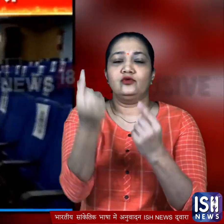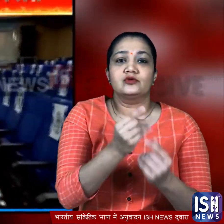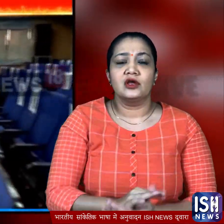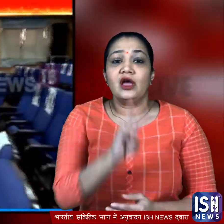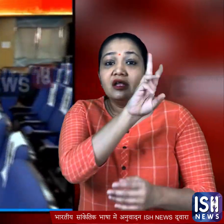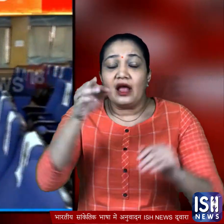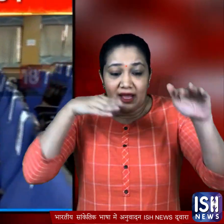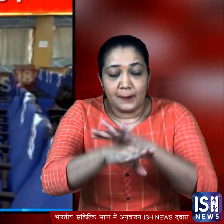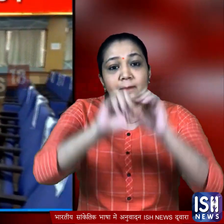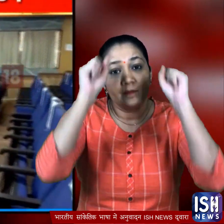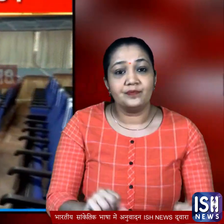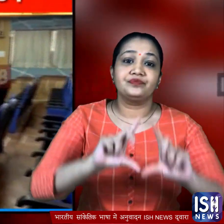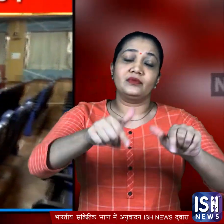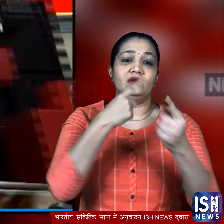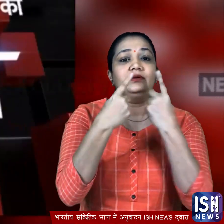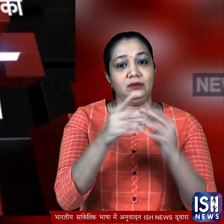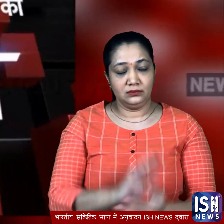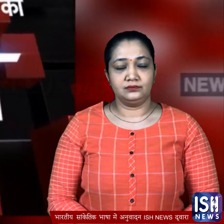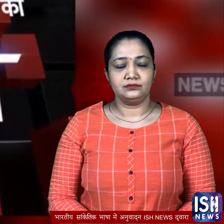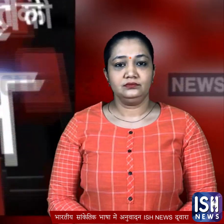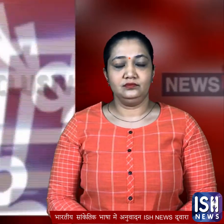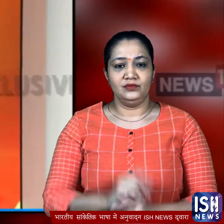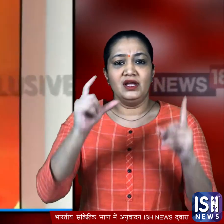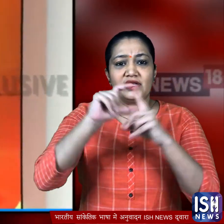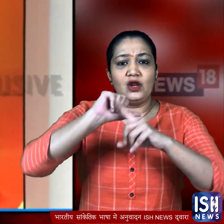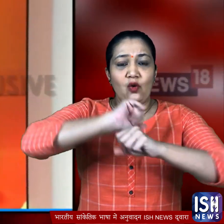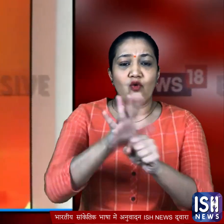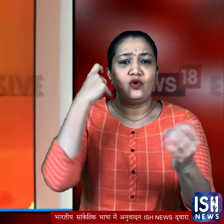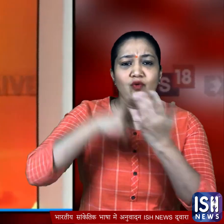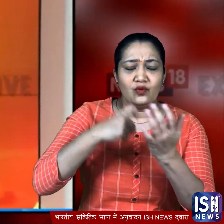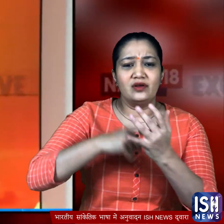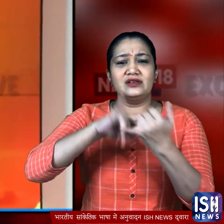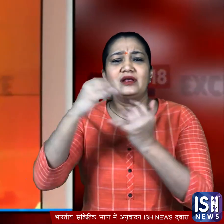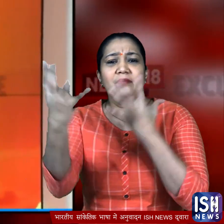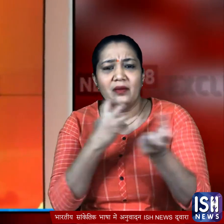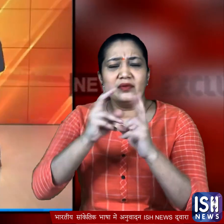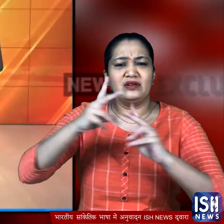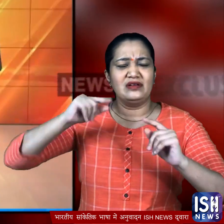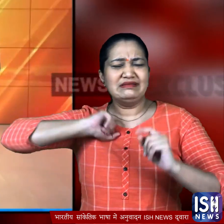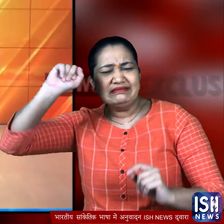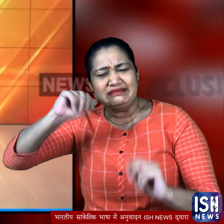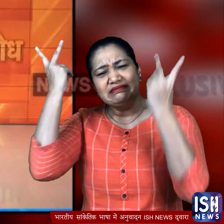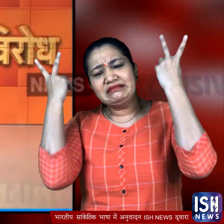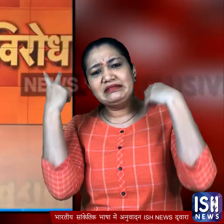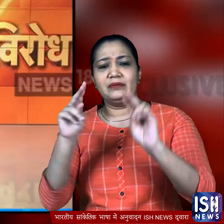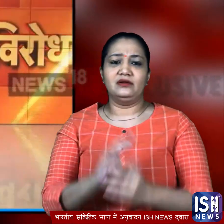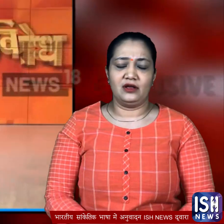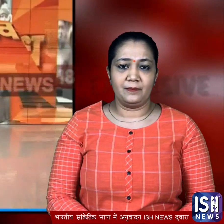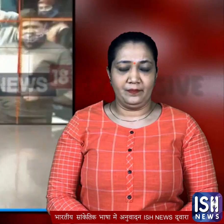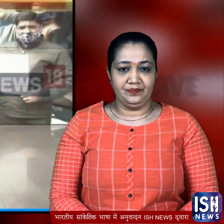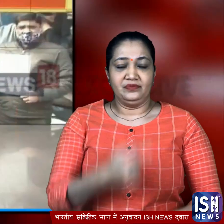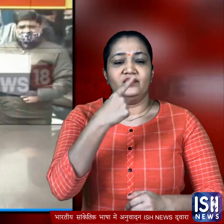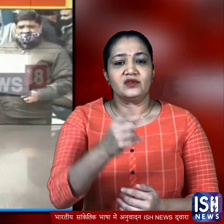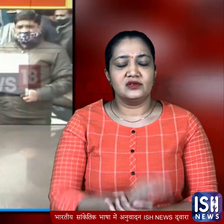से करीब 300 लोग इंडोर मीटिंग कर सकते हैं। दिल्ली में लागू कोरोना की पाबंदियों के खिलाफ सदर बाजार के दुकानदारों ने जमकर प्रदर्शन किया। उन